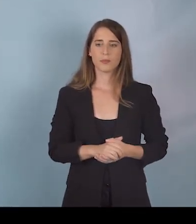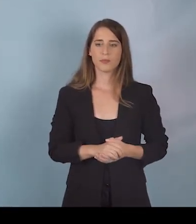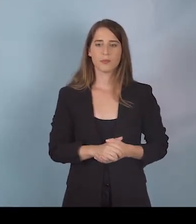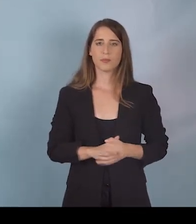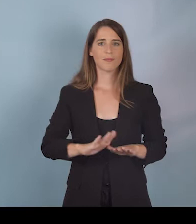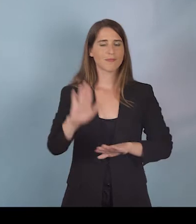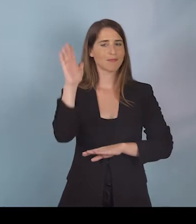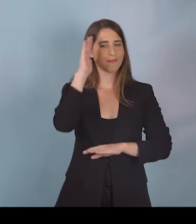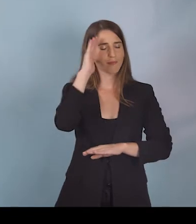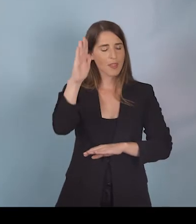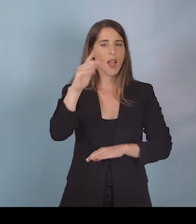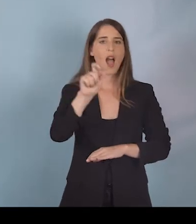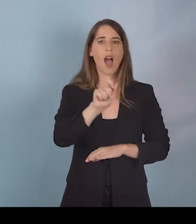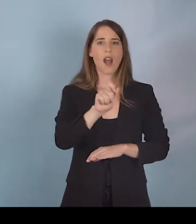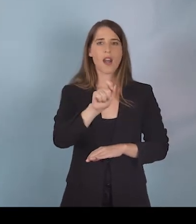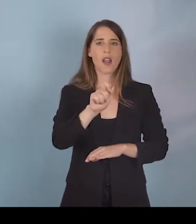Η Άννα.